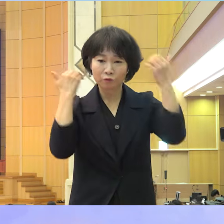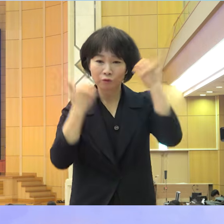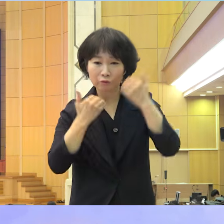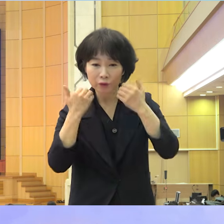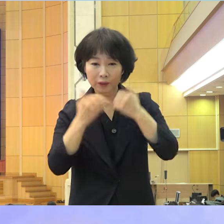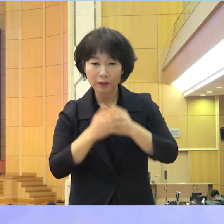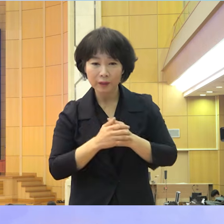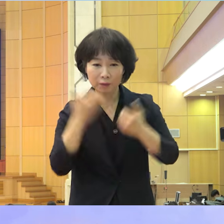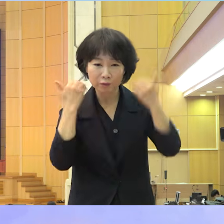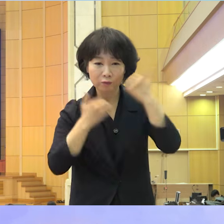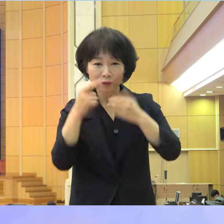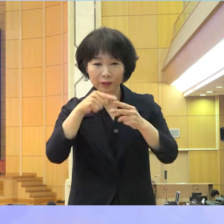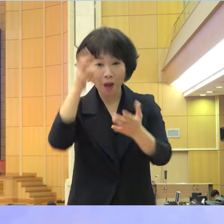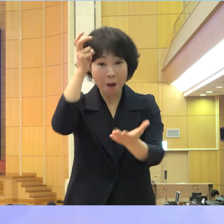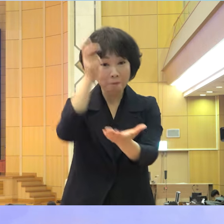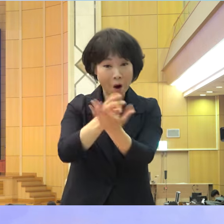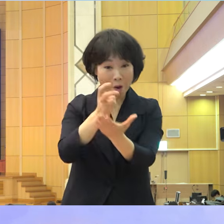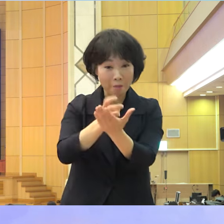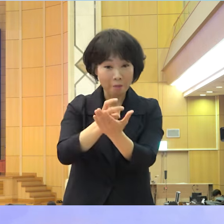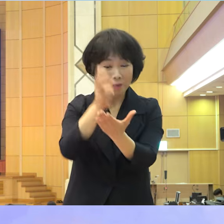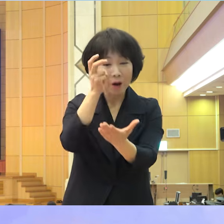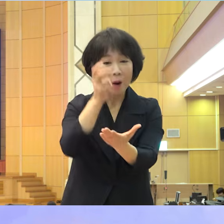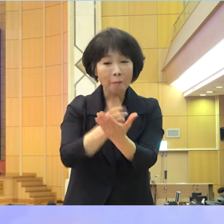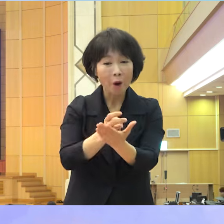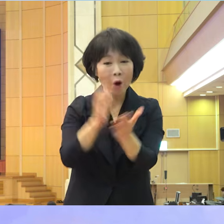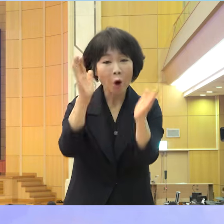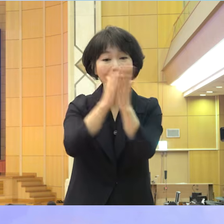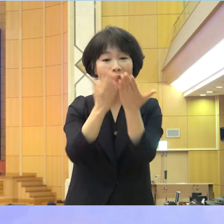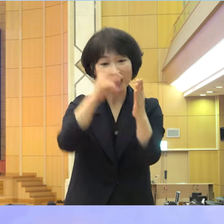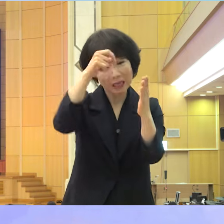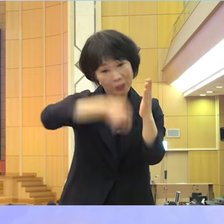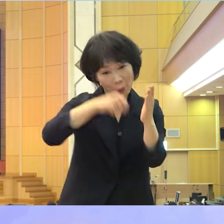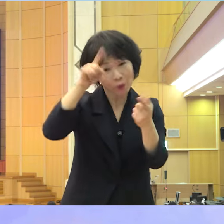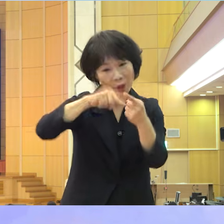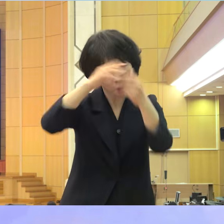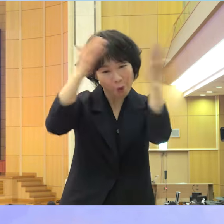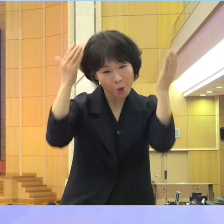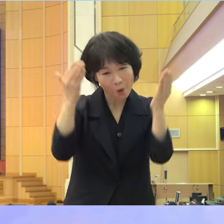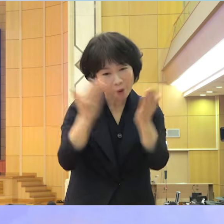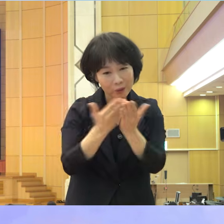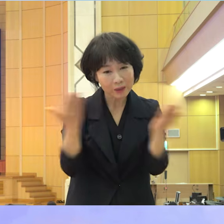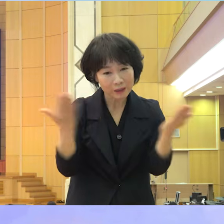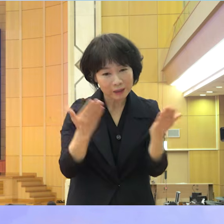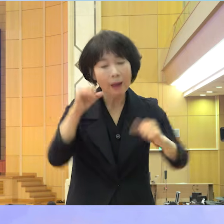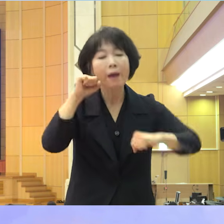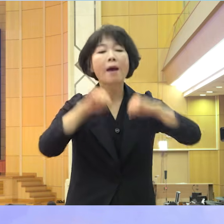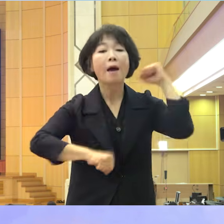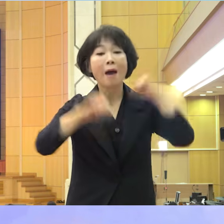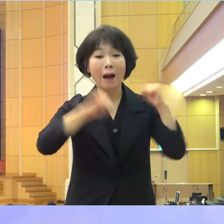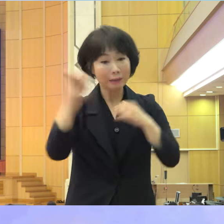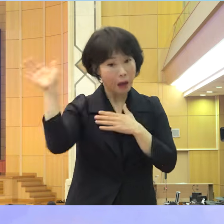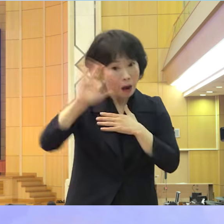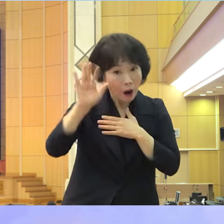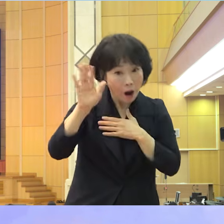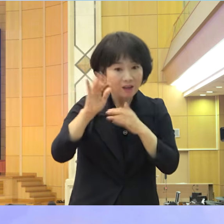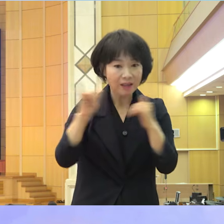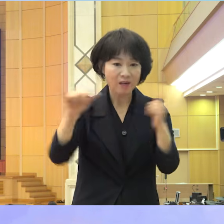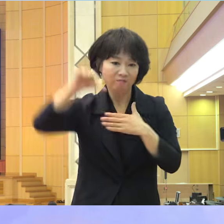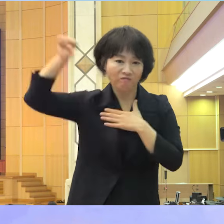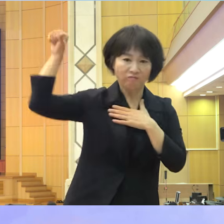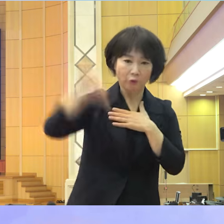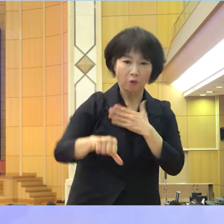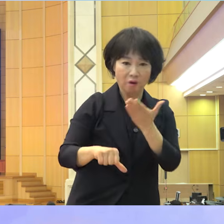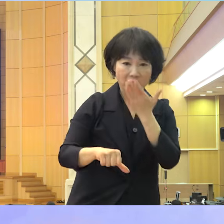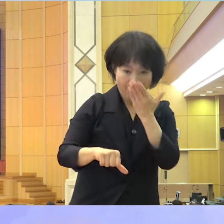누구든지 율법책에 기록된 대로 모든 일을 항상 행하지 아니한 자는 저주 아래